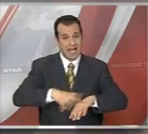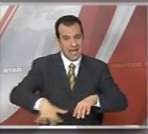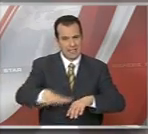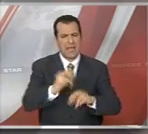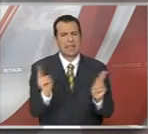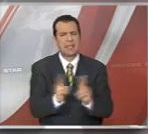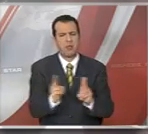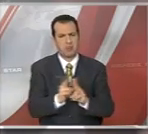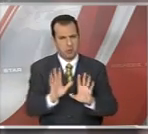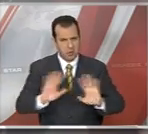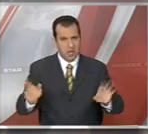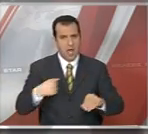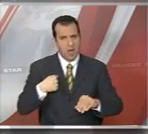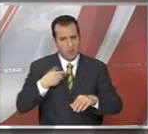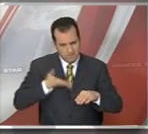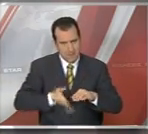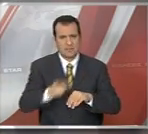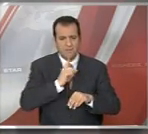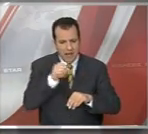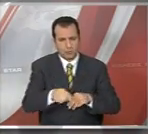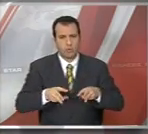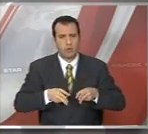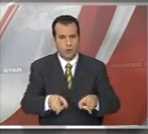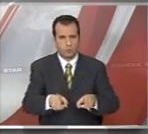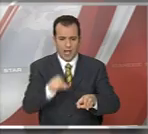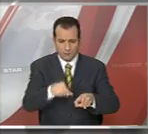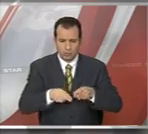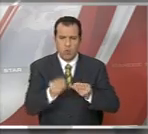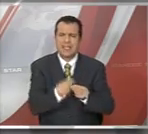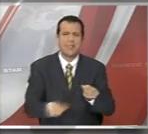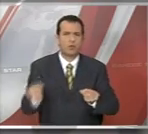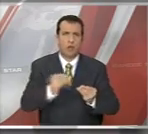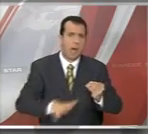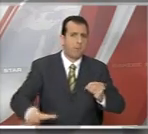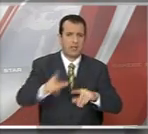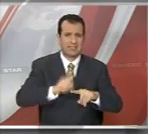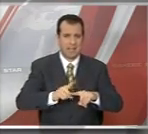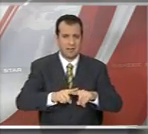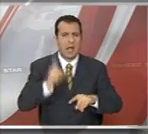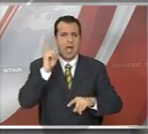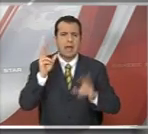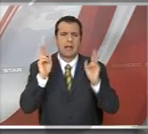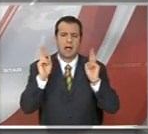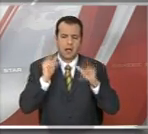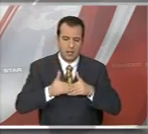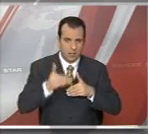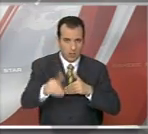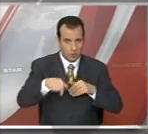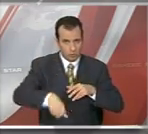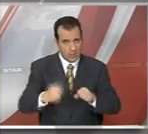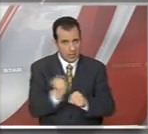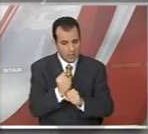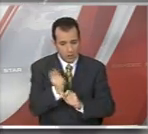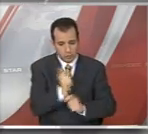μόνο δύο λόγια εγώ από αυτόν τον δρόμο ήρθα και πρέπει να σας πω ότι είναι ο χειρότερος δρόμος της ελλάδας υπάρχει μόνο ένα αισιόδοξο σενάριο ότι τώρα οι εργασίες